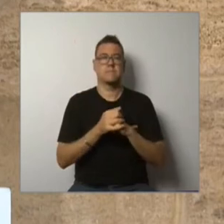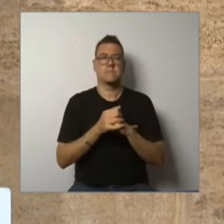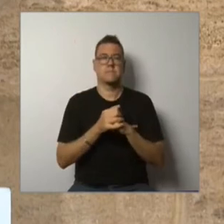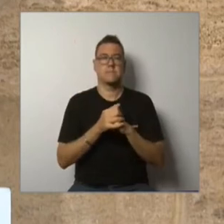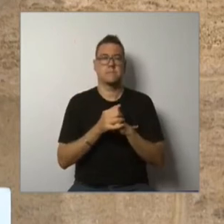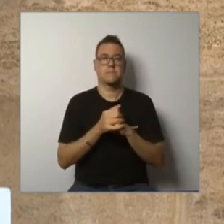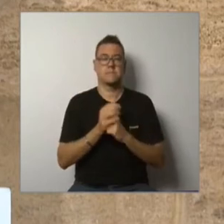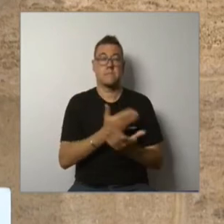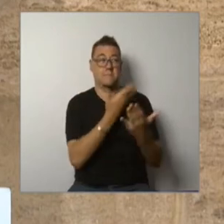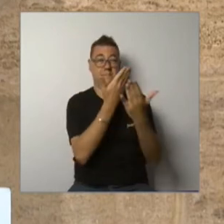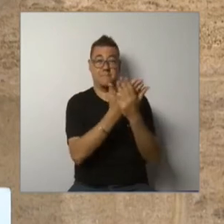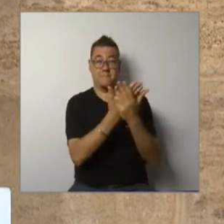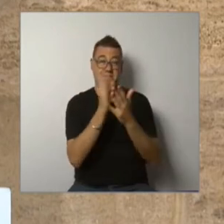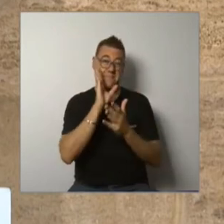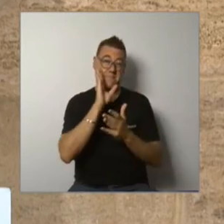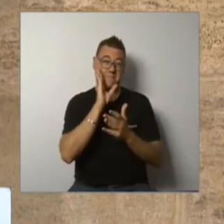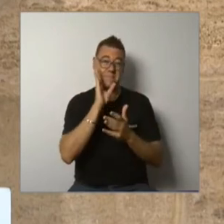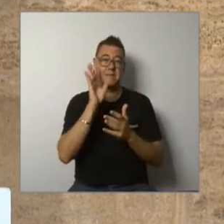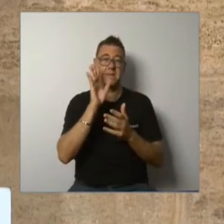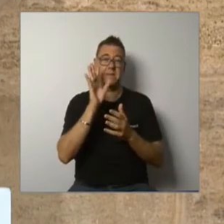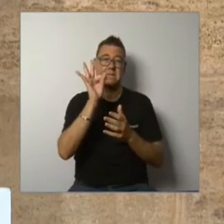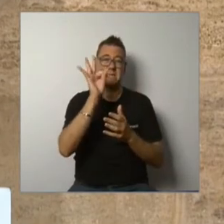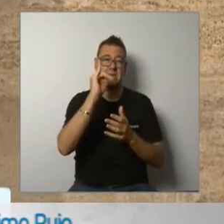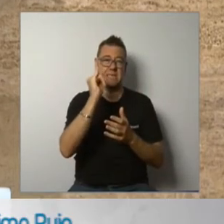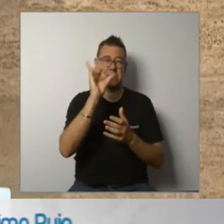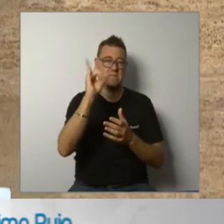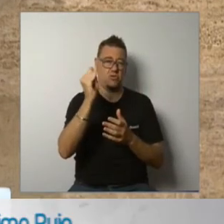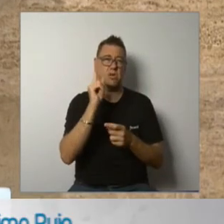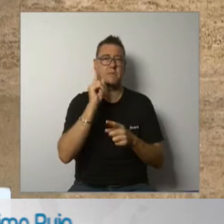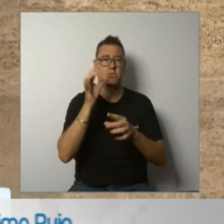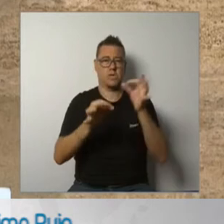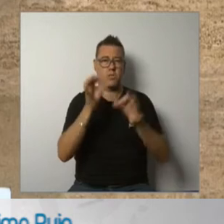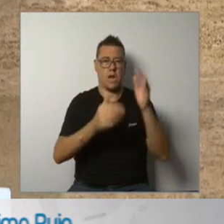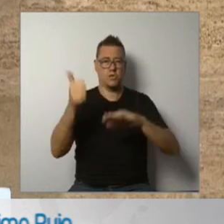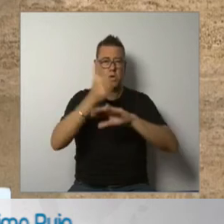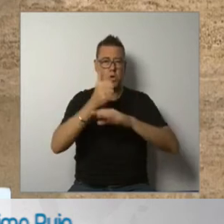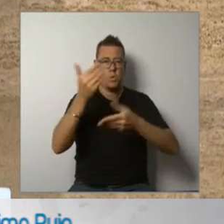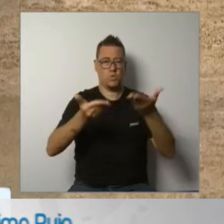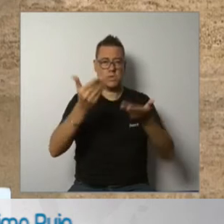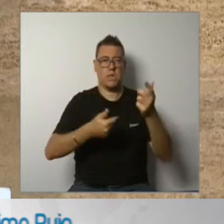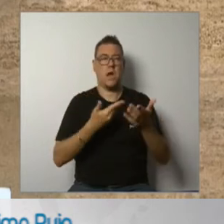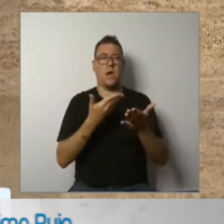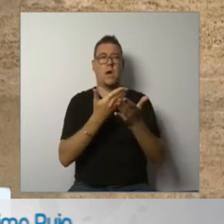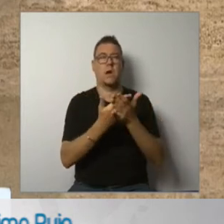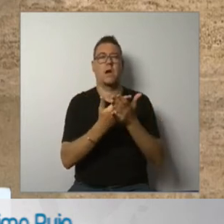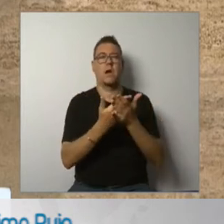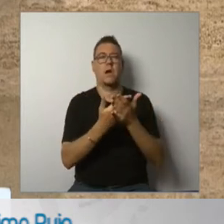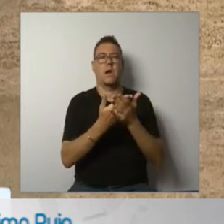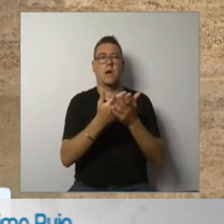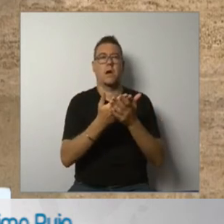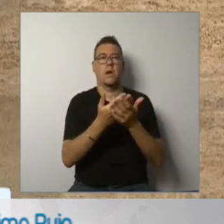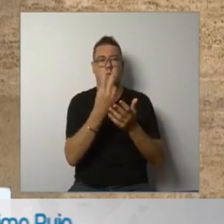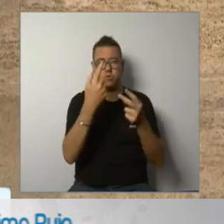el que sol·licitàrem ja al Tribunal Superior de Justícia l'autorització per dues mesures.